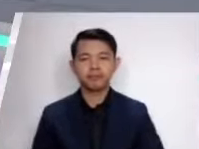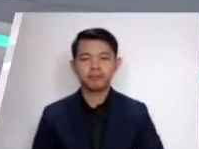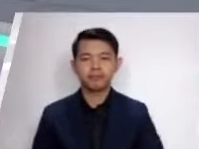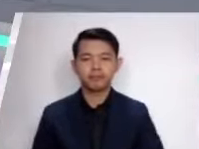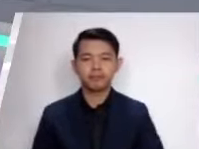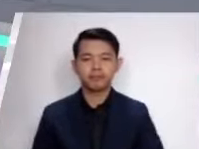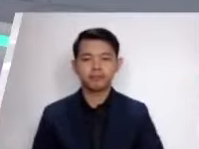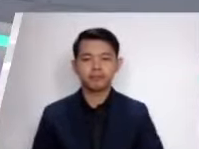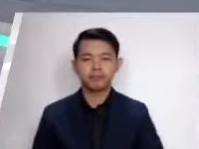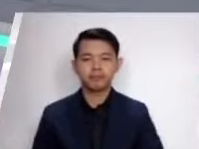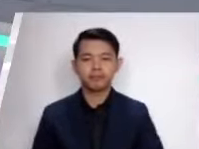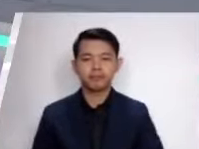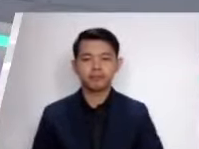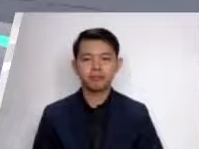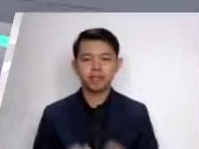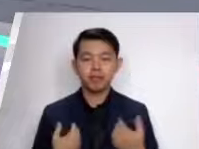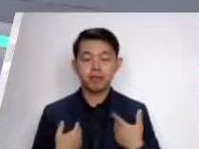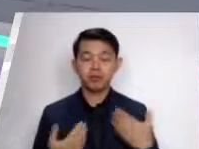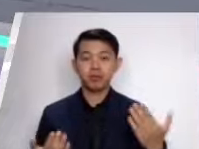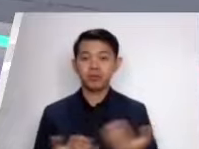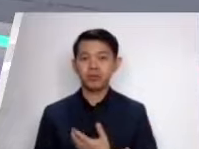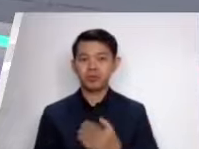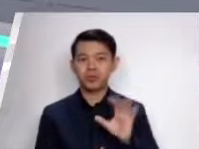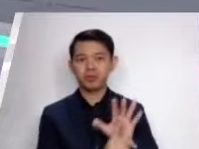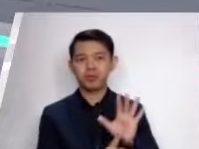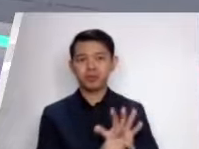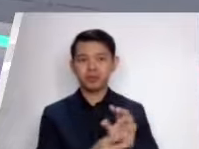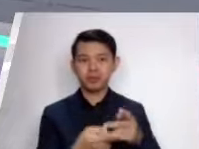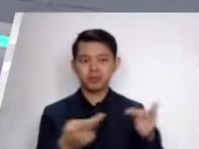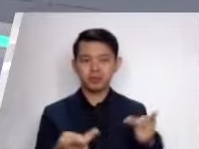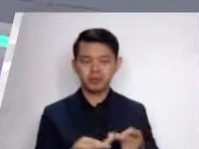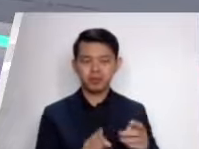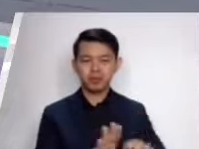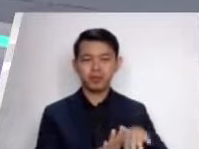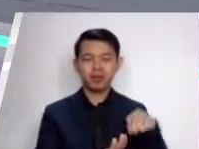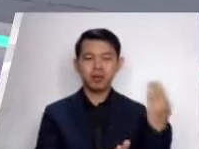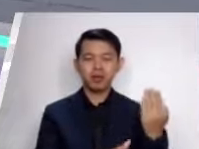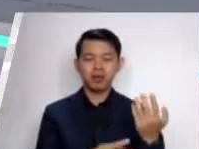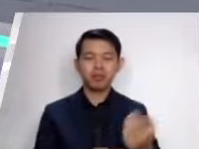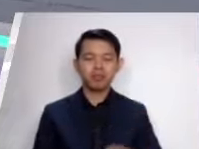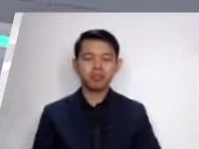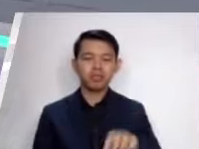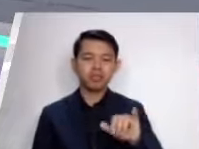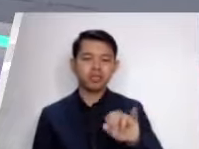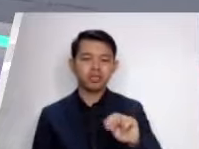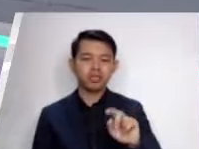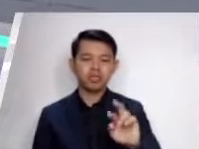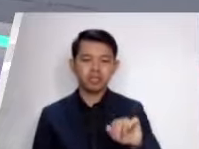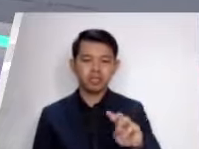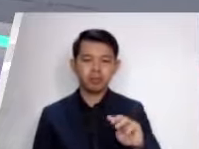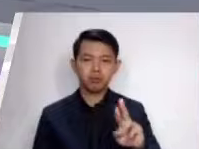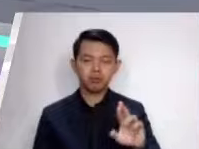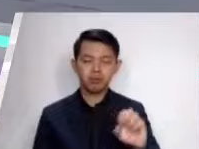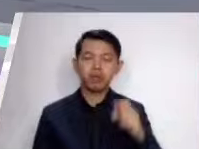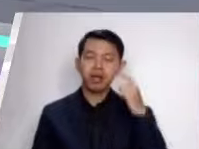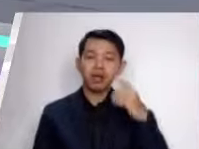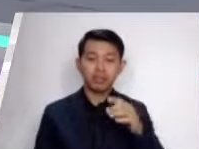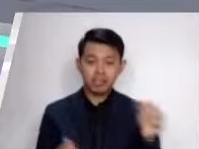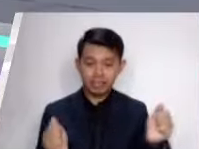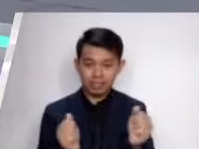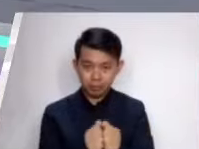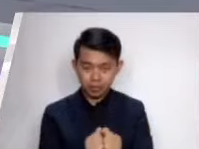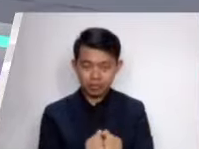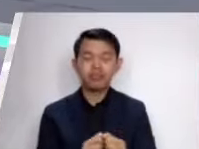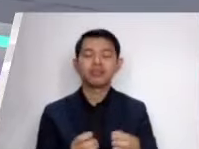May bagong atraksyon sa Intramuros na bubuksan sa Miyerkules kasabay po ng pagdiriwang ng Araw ng Kalayaan. Balitang hatid ni